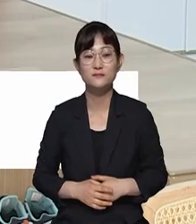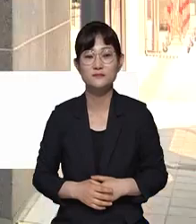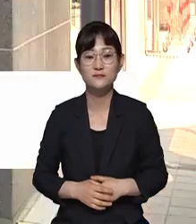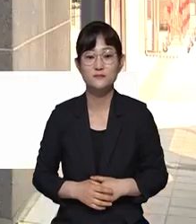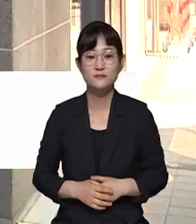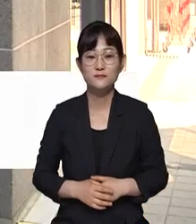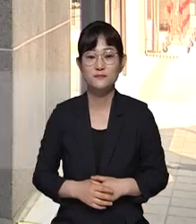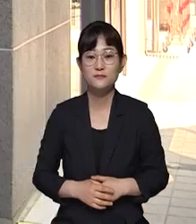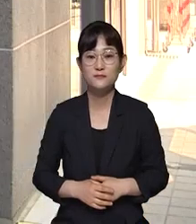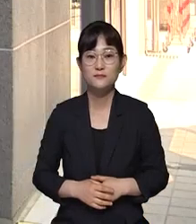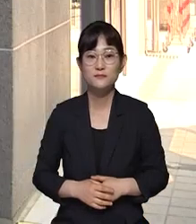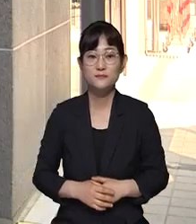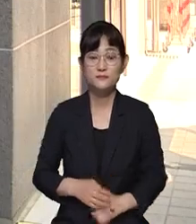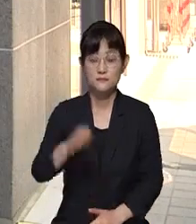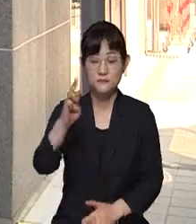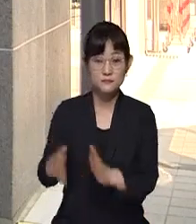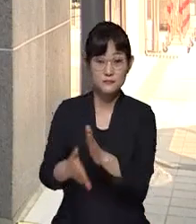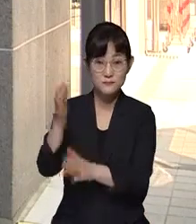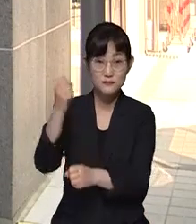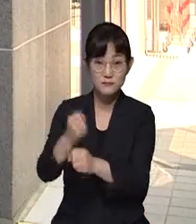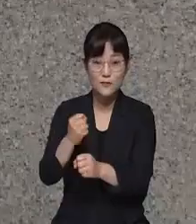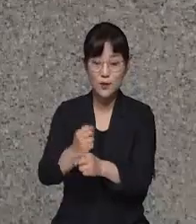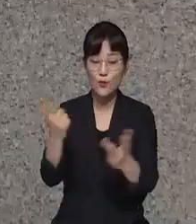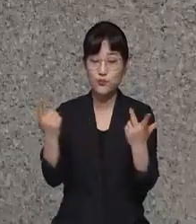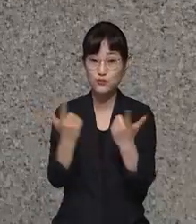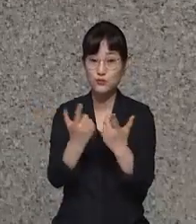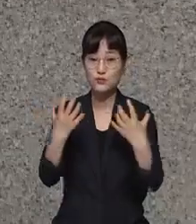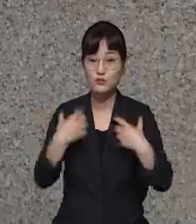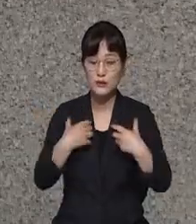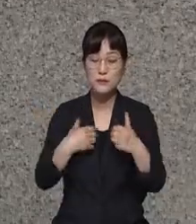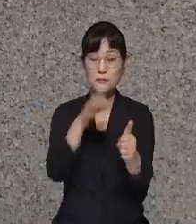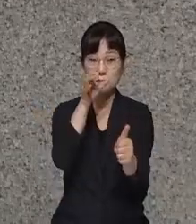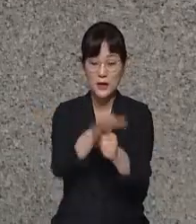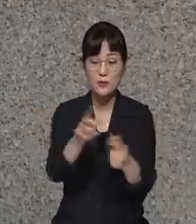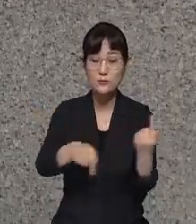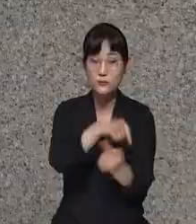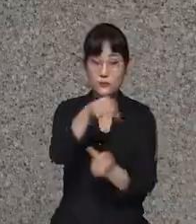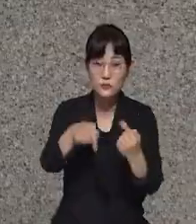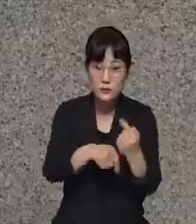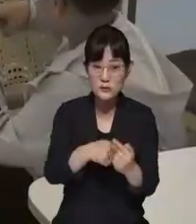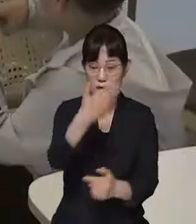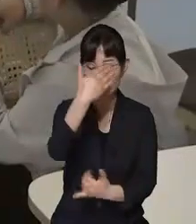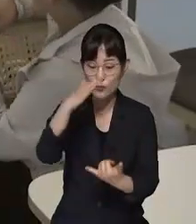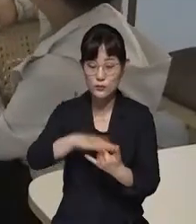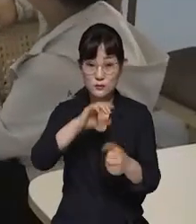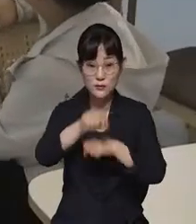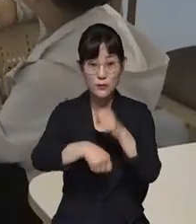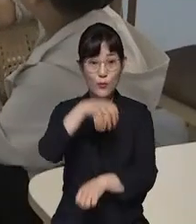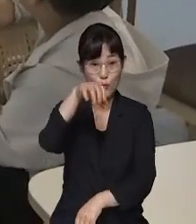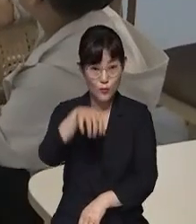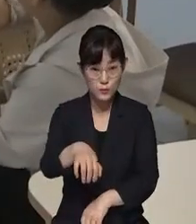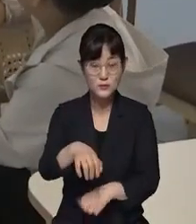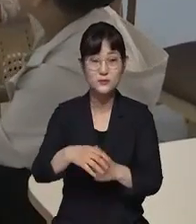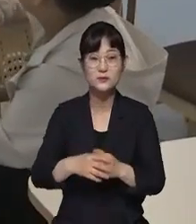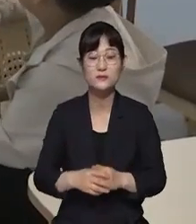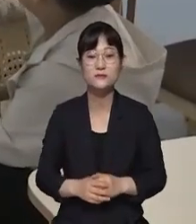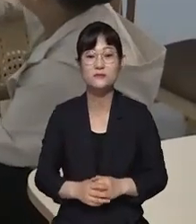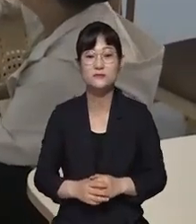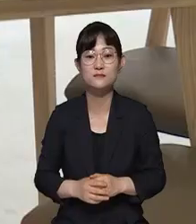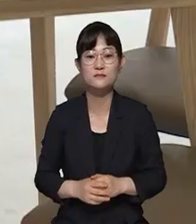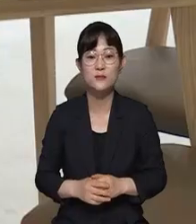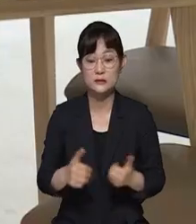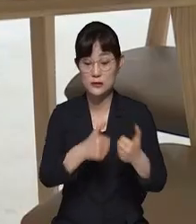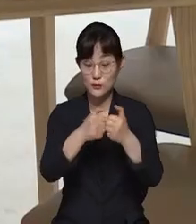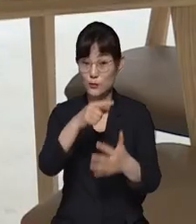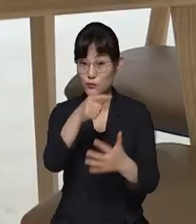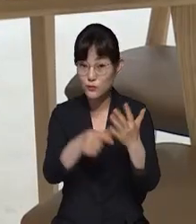발산하고. 광주시가 조성하고 북구청이 위탁 운영하는 청소년 자율공간 재미나 집에서는